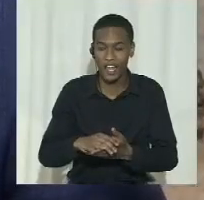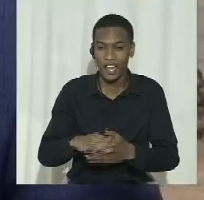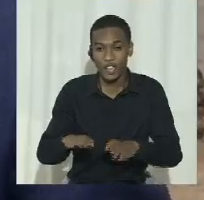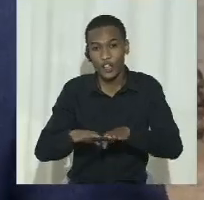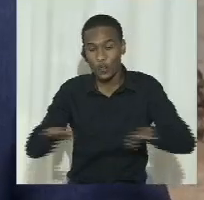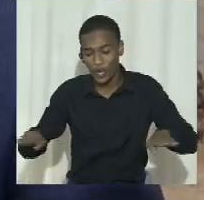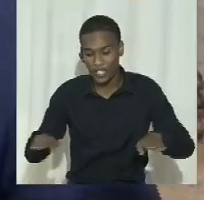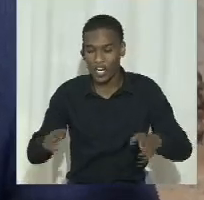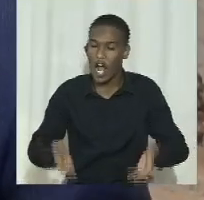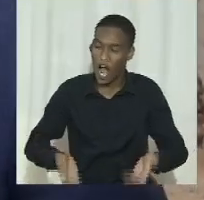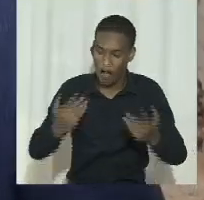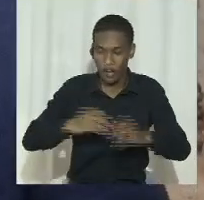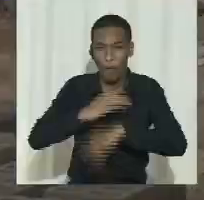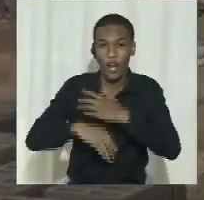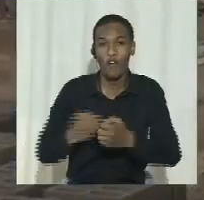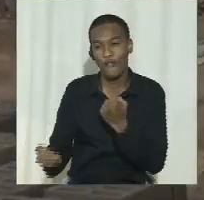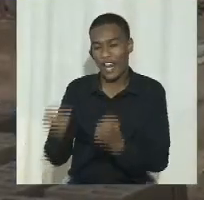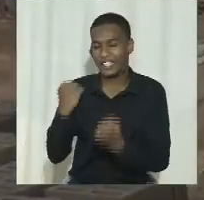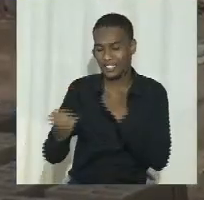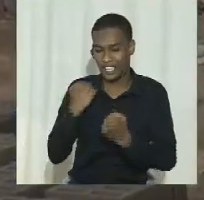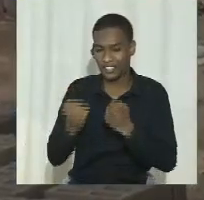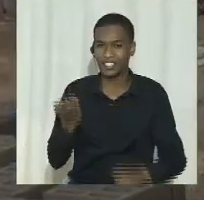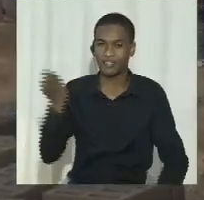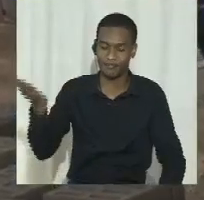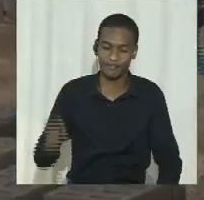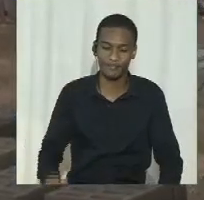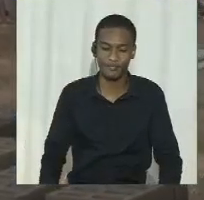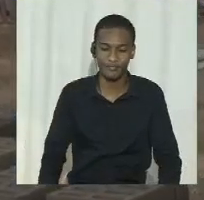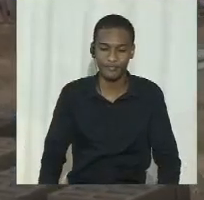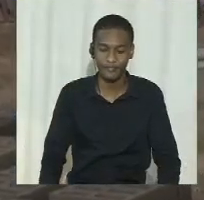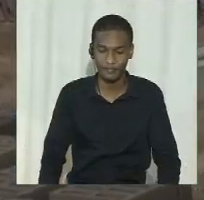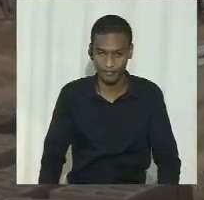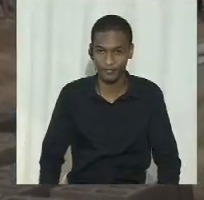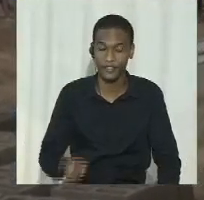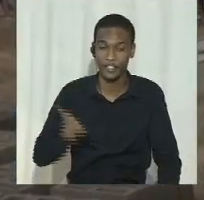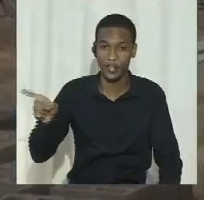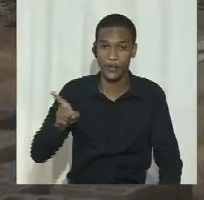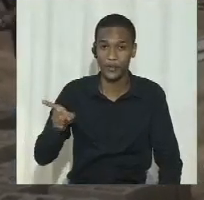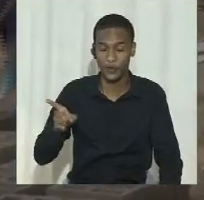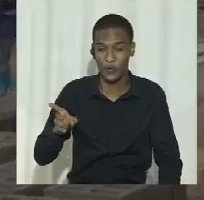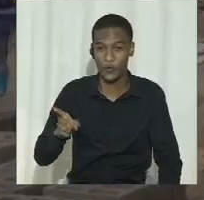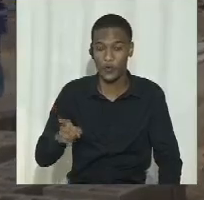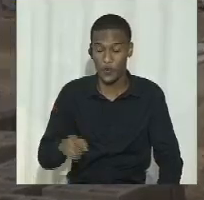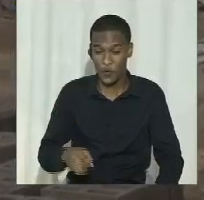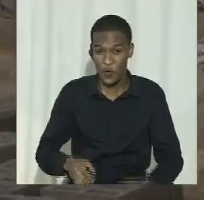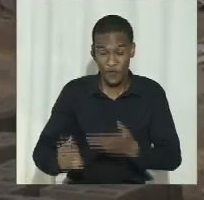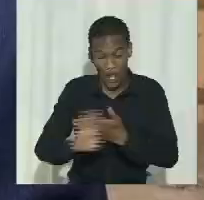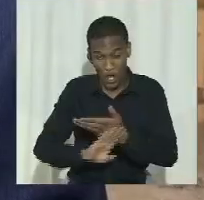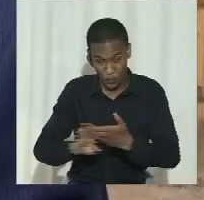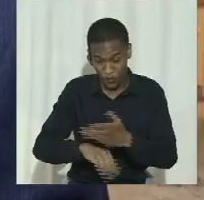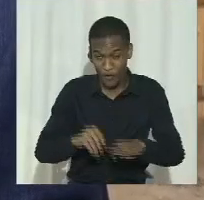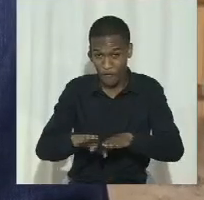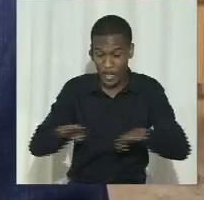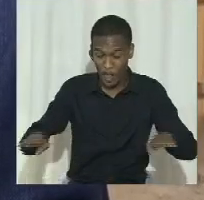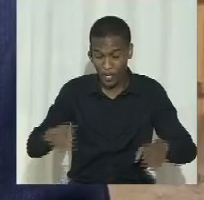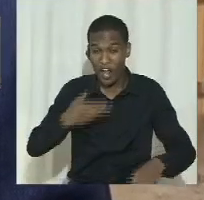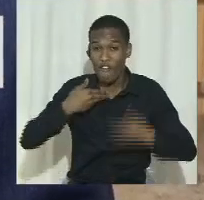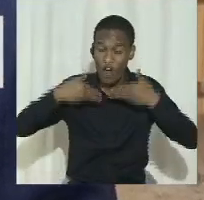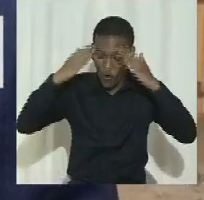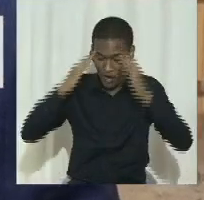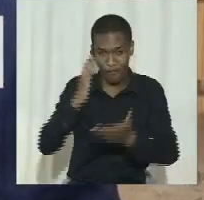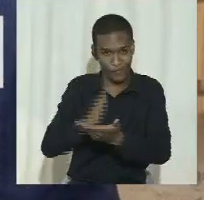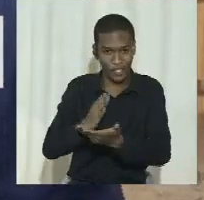manao fanatanjahantena. Toraka izany ihany koa ny tranony mitalepatra filaminam-bahoaka fanamezan'ny filoham-pirenena baiko moa izy io